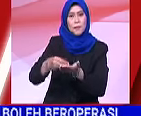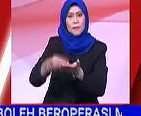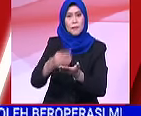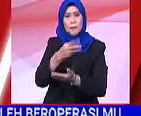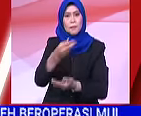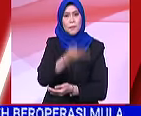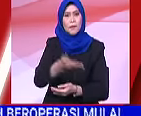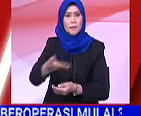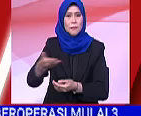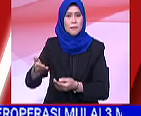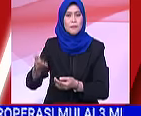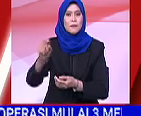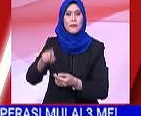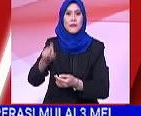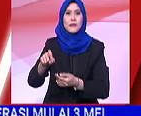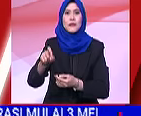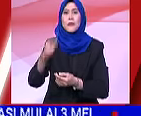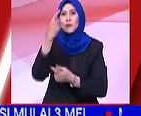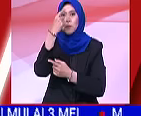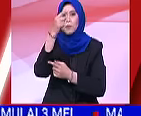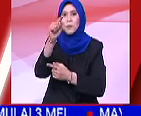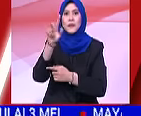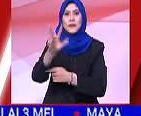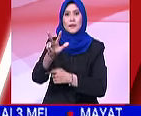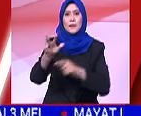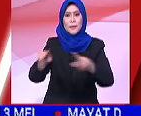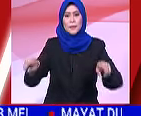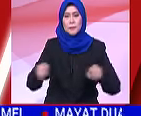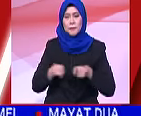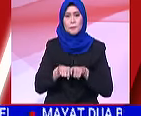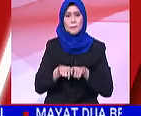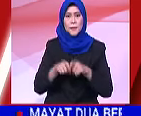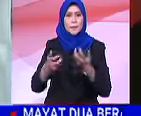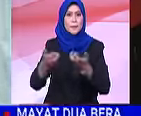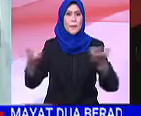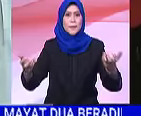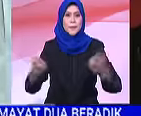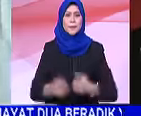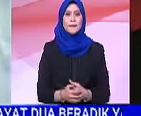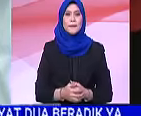barangan keperluan harian kepada golongan berkenaan di tiga lokasi berasingan.